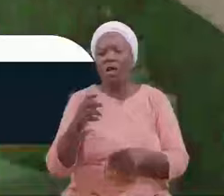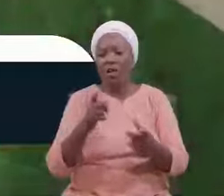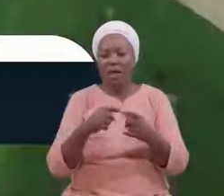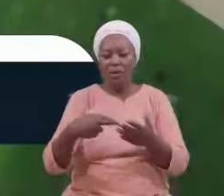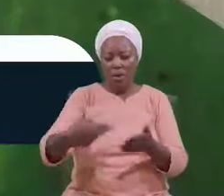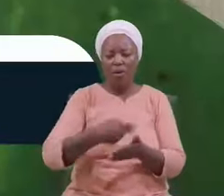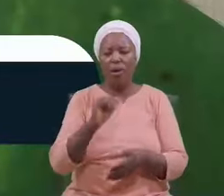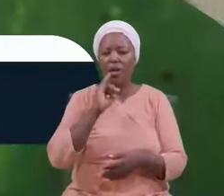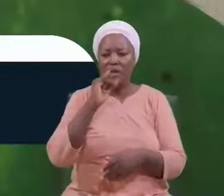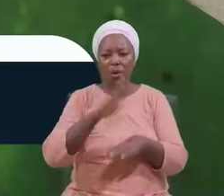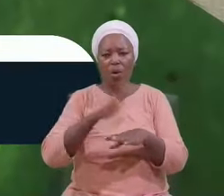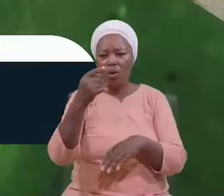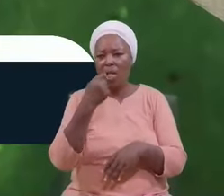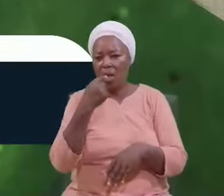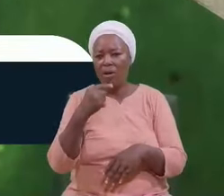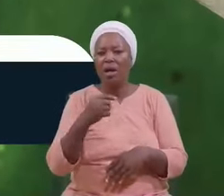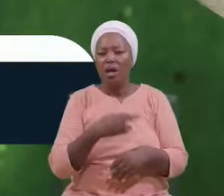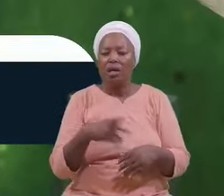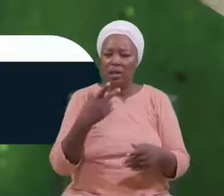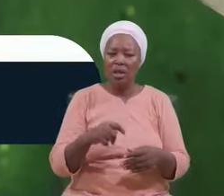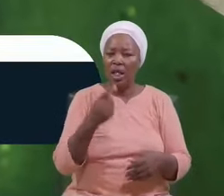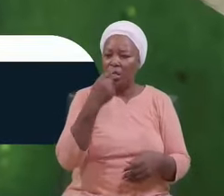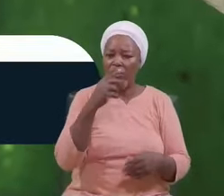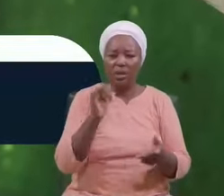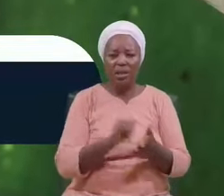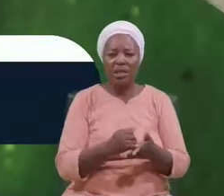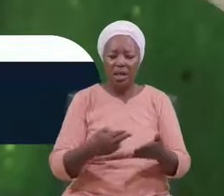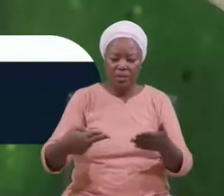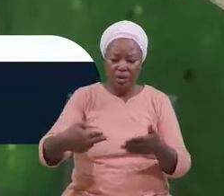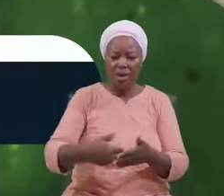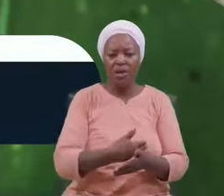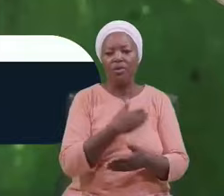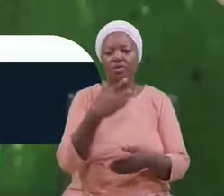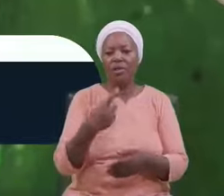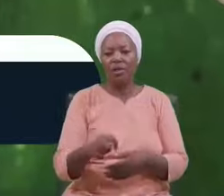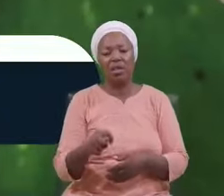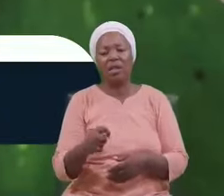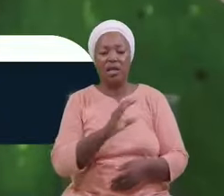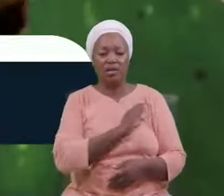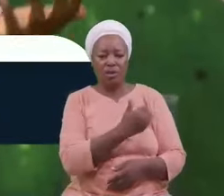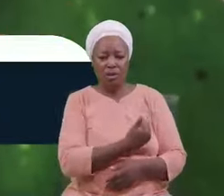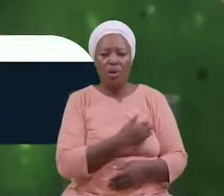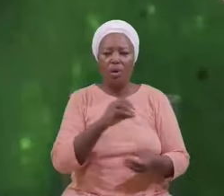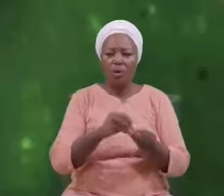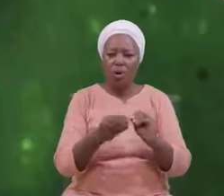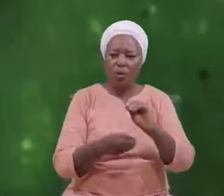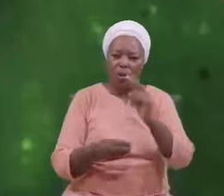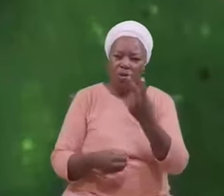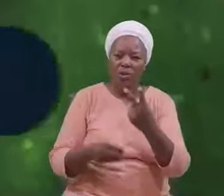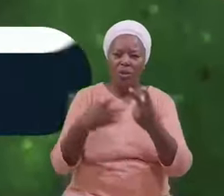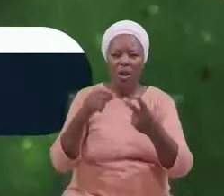qui restaure ou renouvelle l'âme. Numéro 2. Les pensées